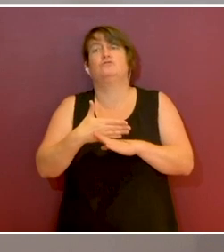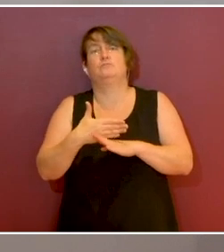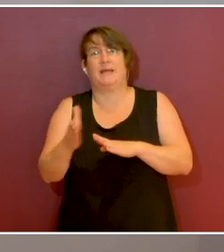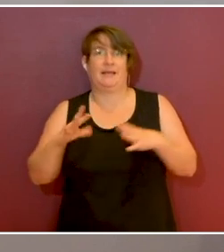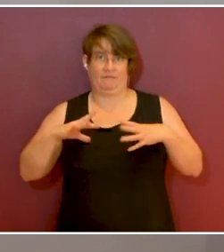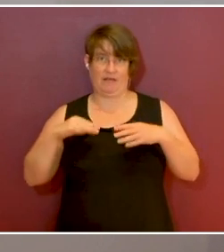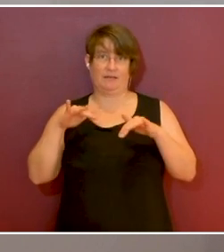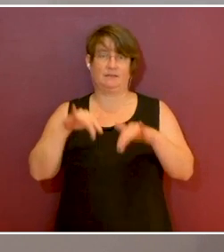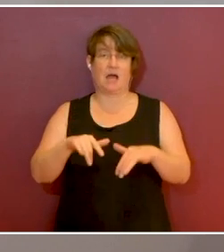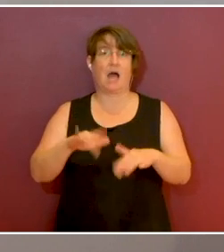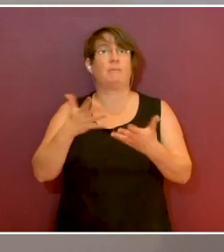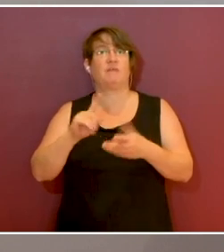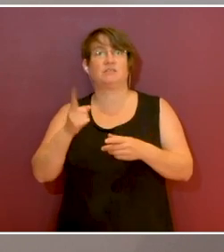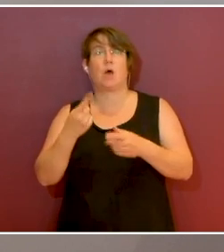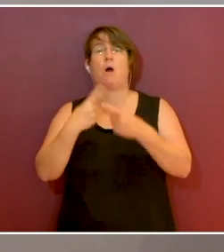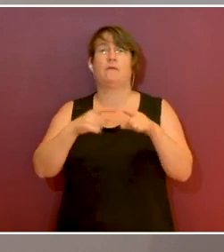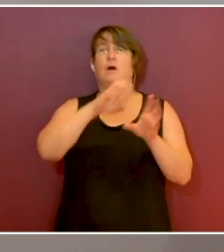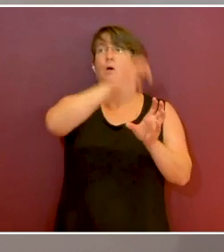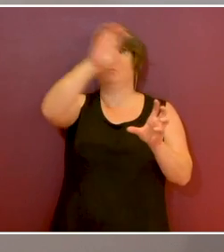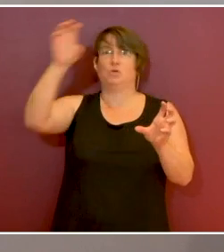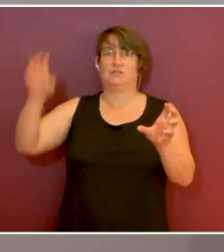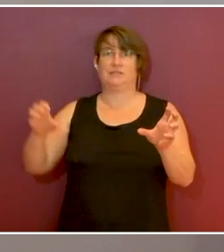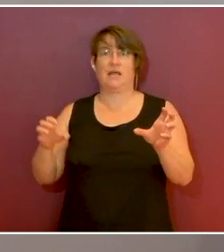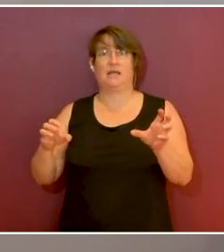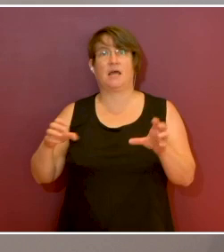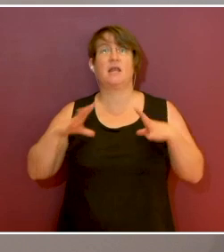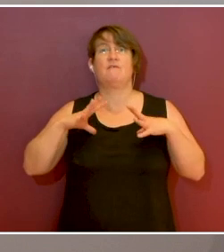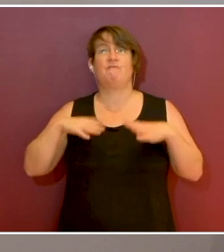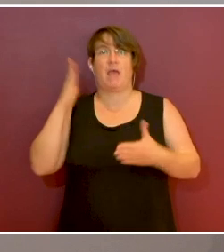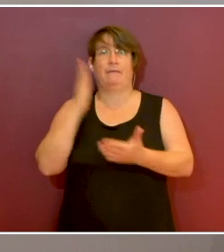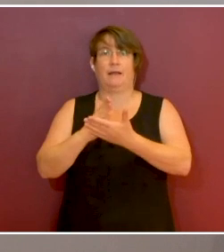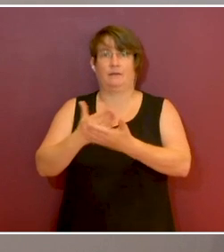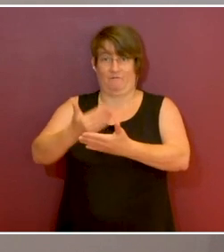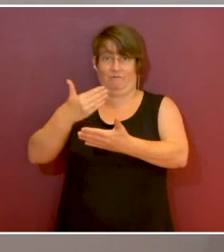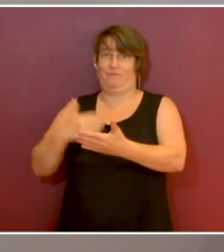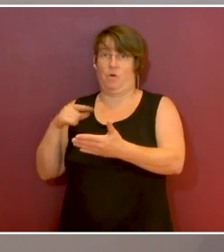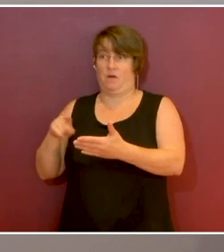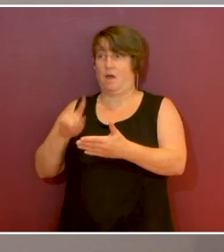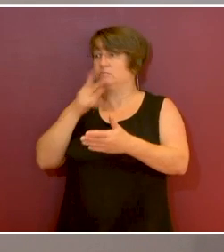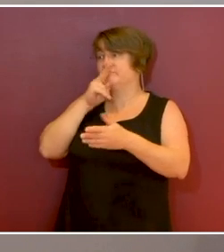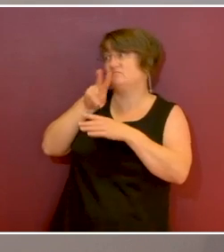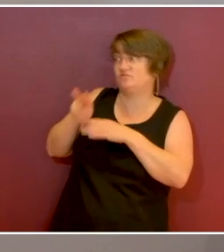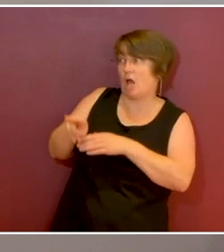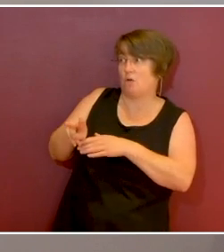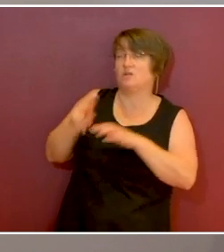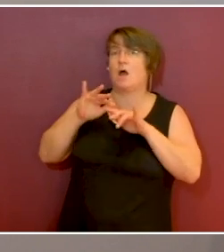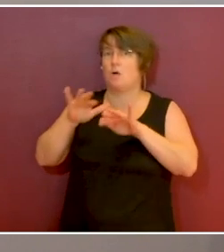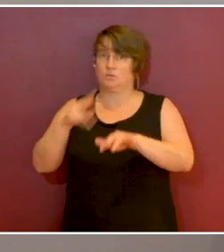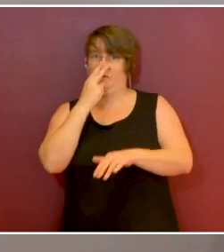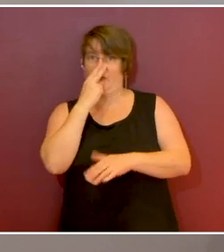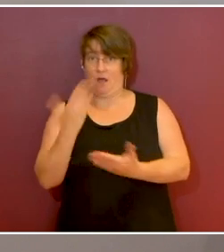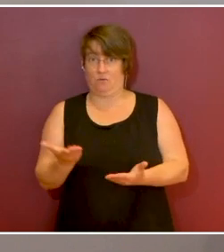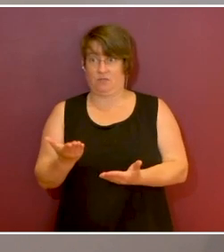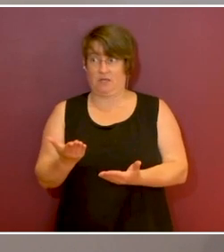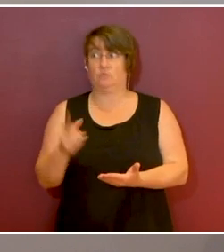Reiserückkehr vielleicht auch in Ländern, die früher Ferienende haben, dann auswirkt und ob das zusätzliche